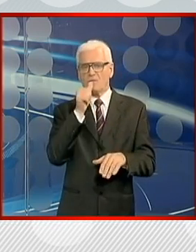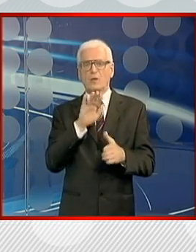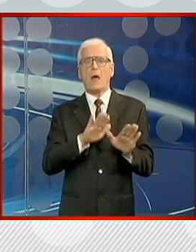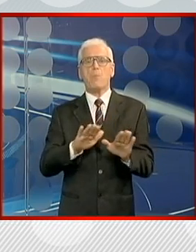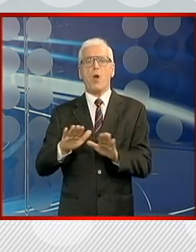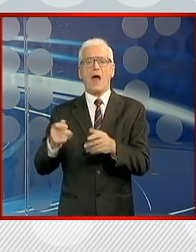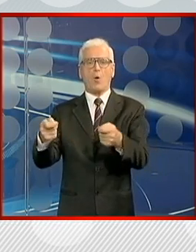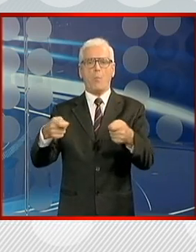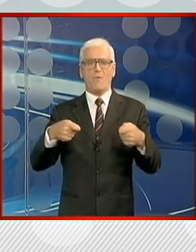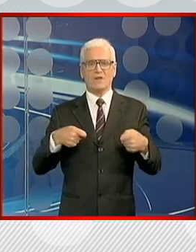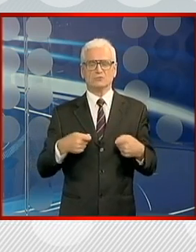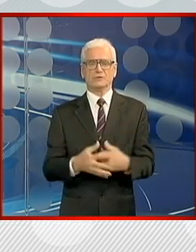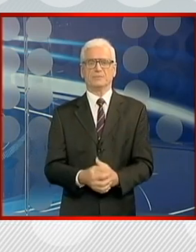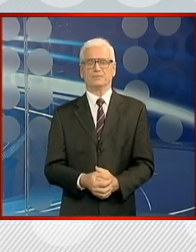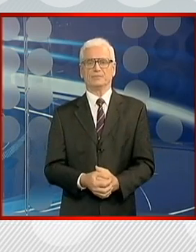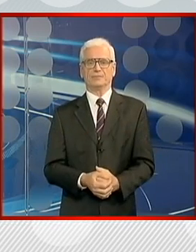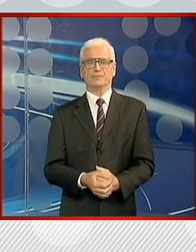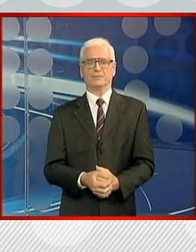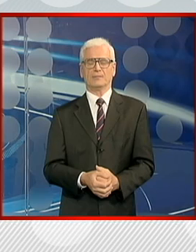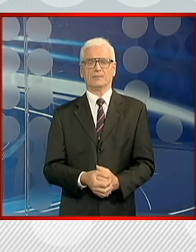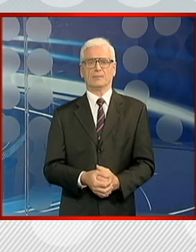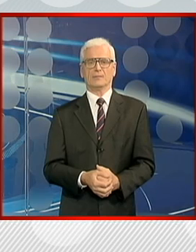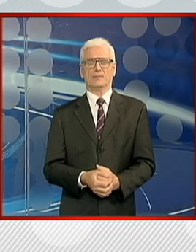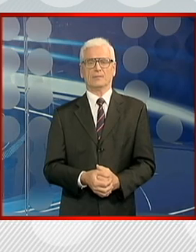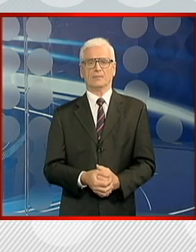voda se polako povlači.